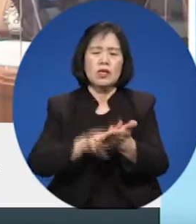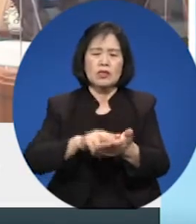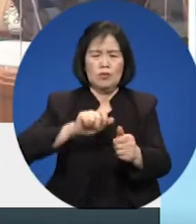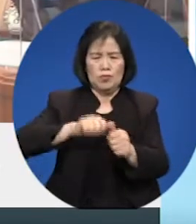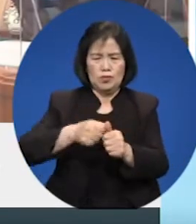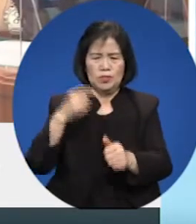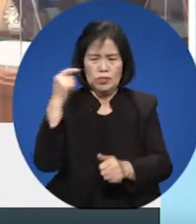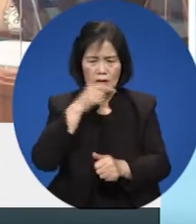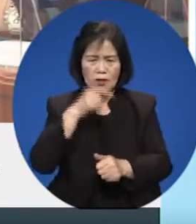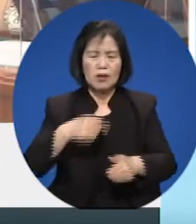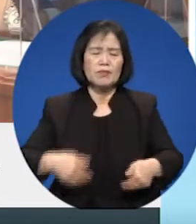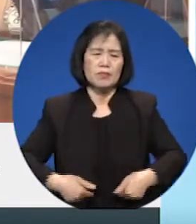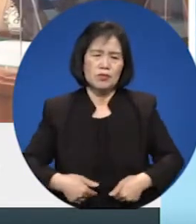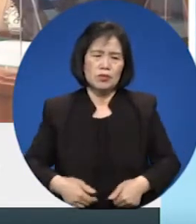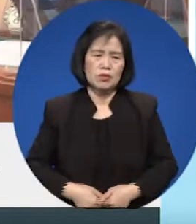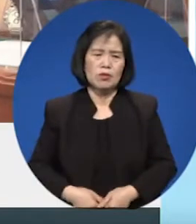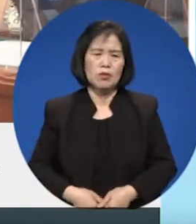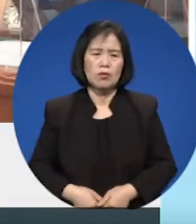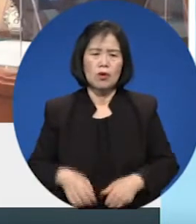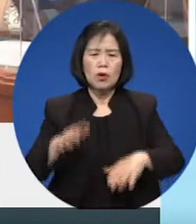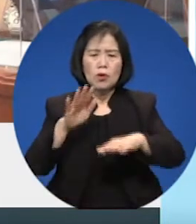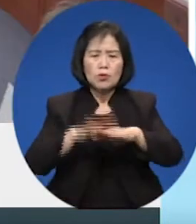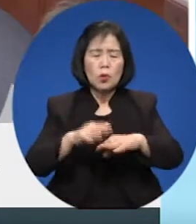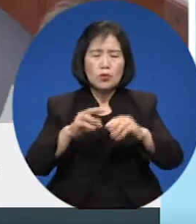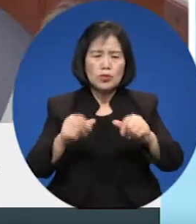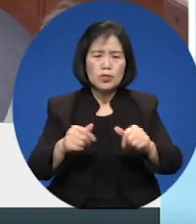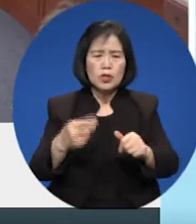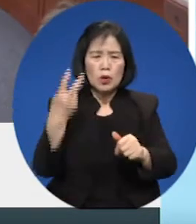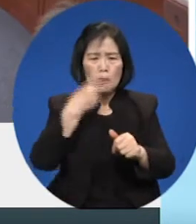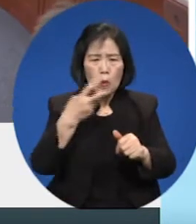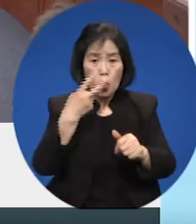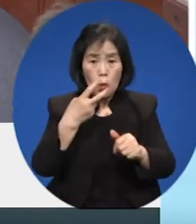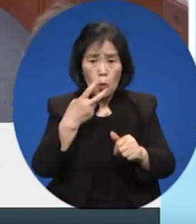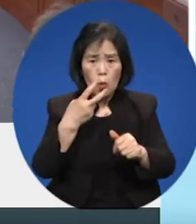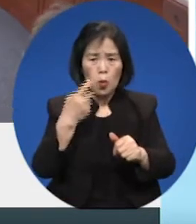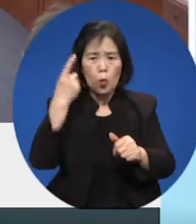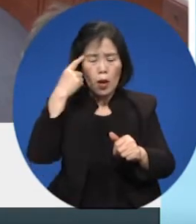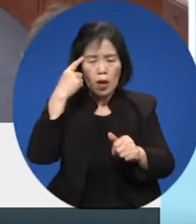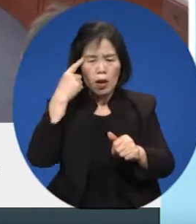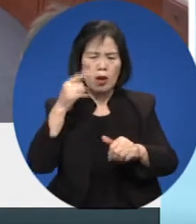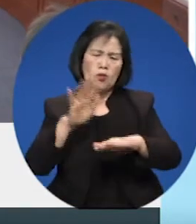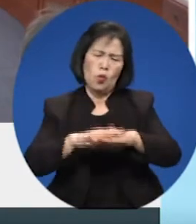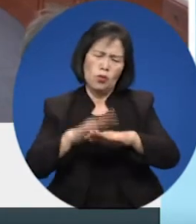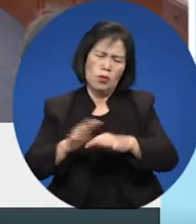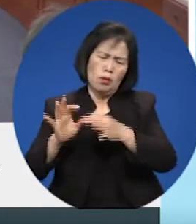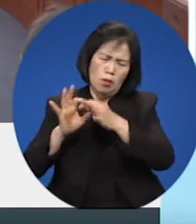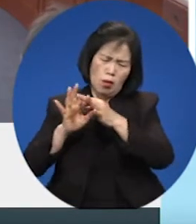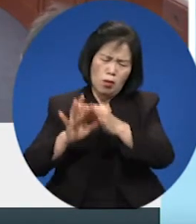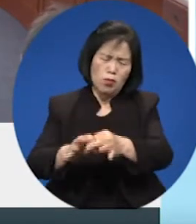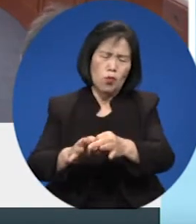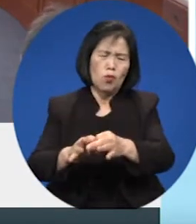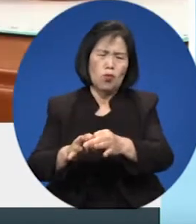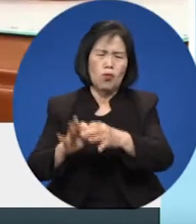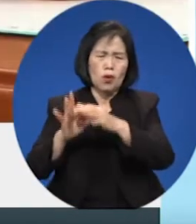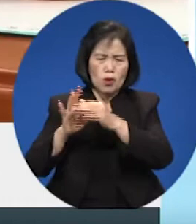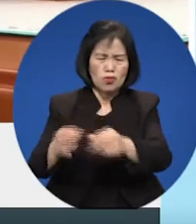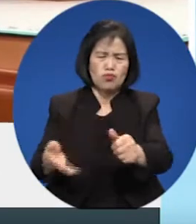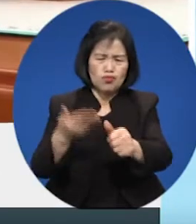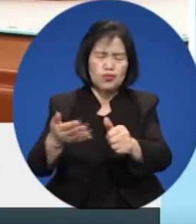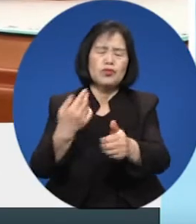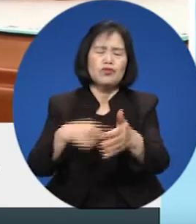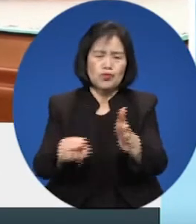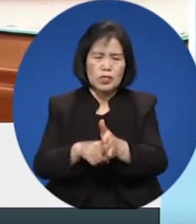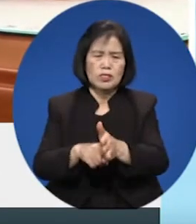거구요 왜 농지를 보호하는 결국은 지속 가능한 농업을 것 같다 확보하기 위해서 그런거 아닙니까 그런 것들은 마음을 수 있는 어떤 제도적